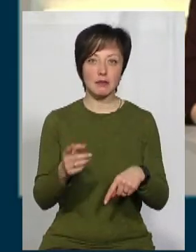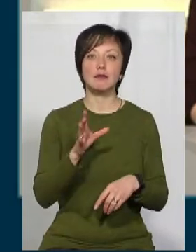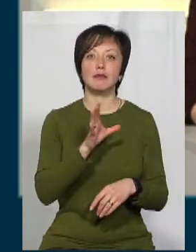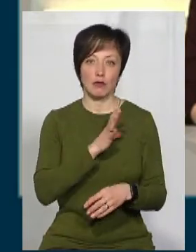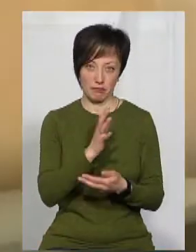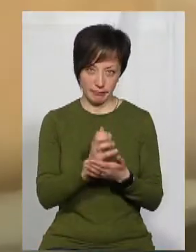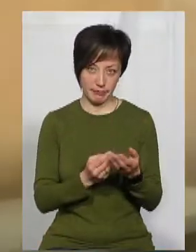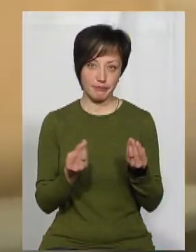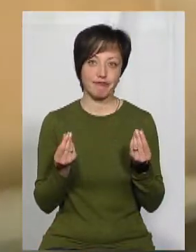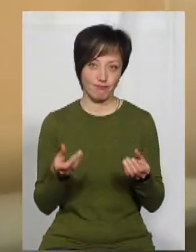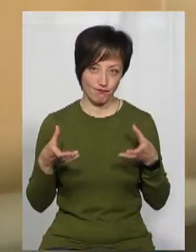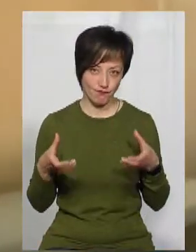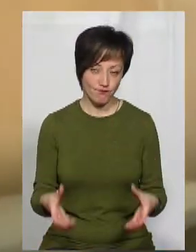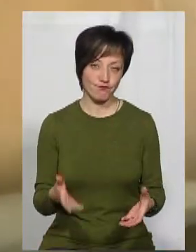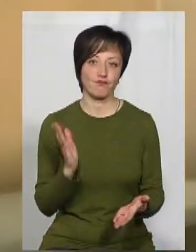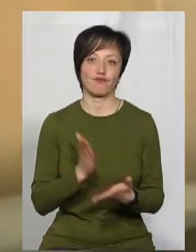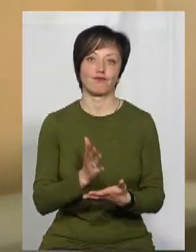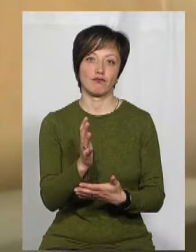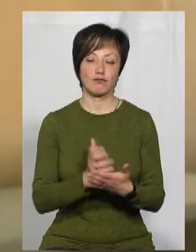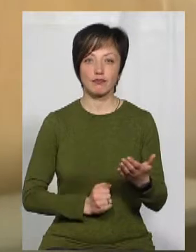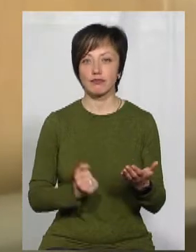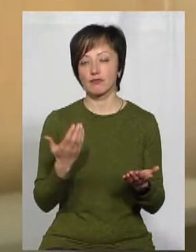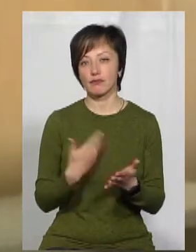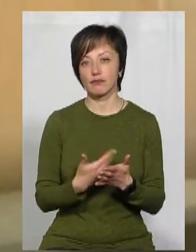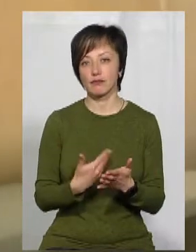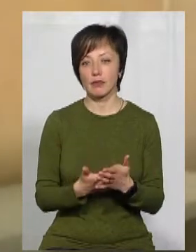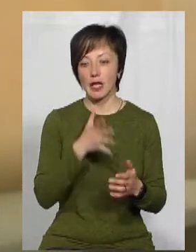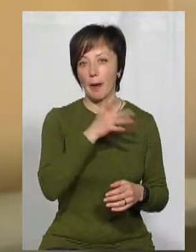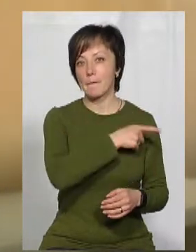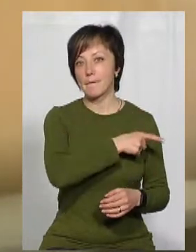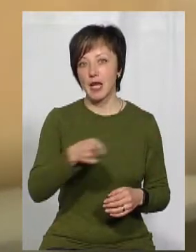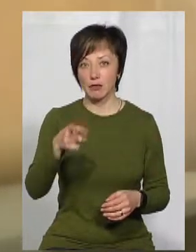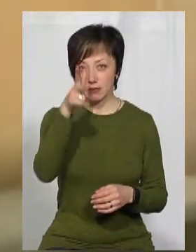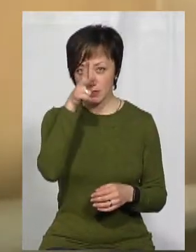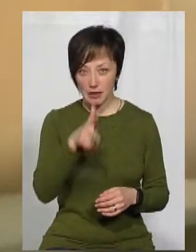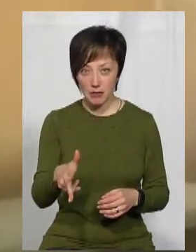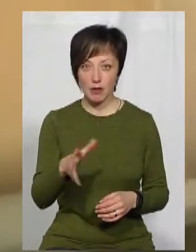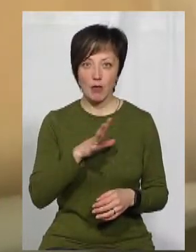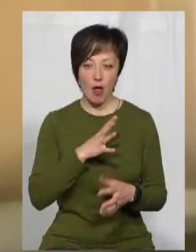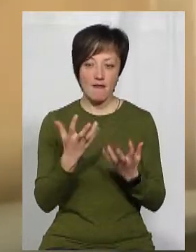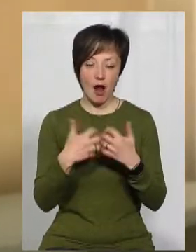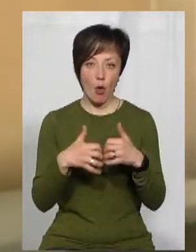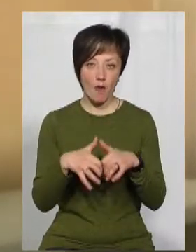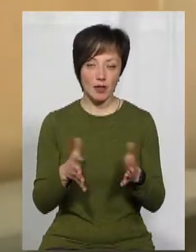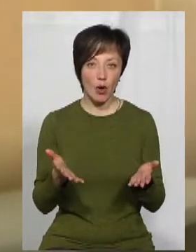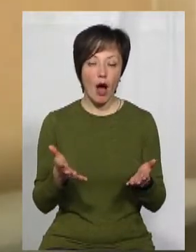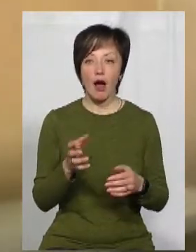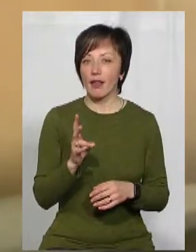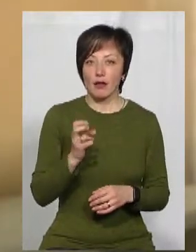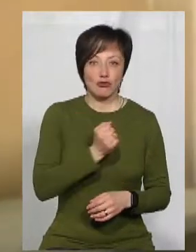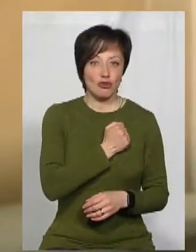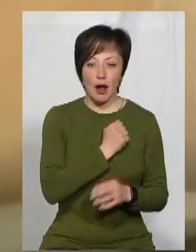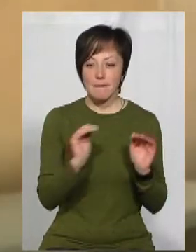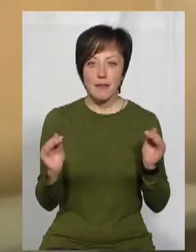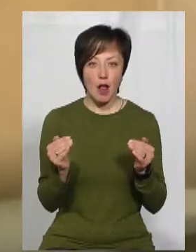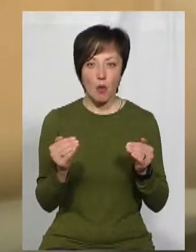жирку, фінансовий запас, був, скажімо, на період до 3 місяців, так було обраховано експертами, то, на